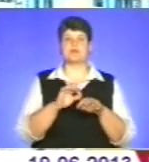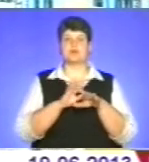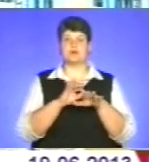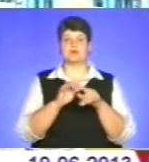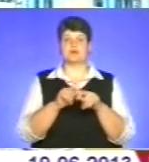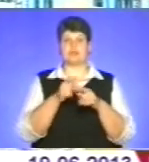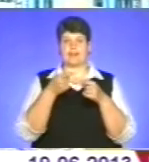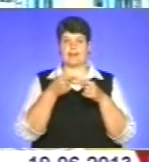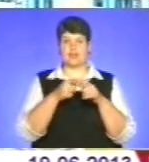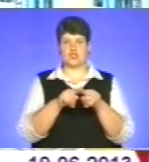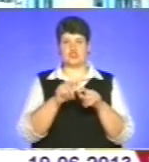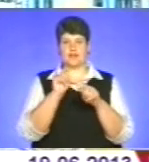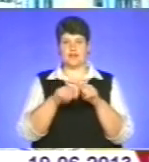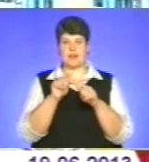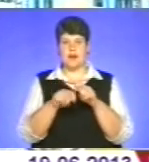нагляд